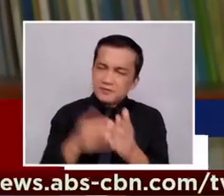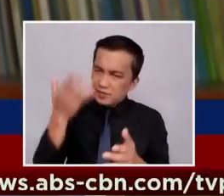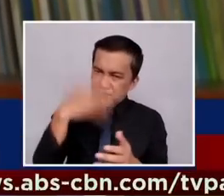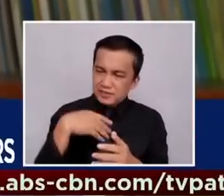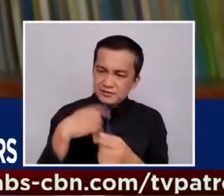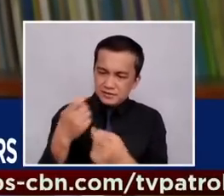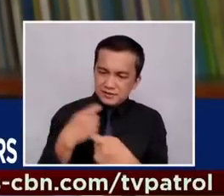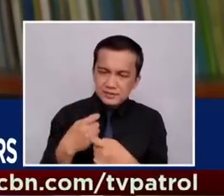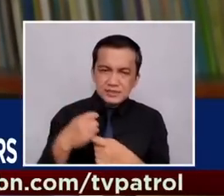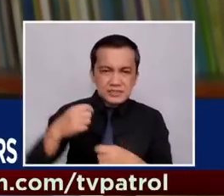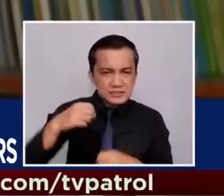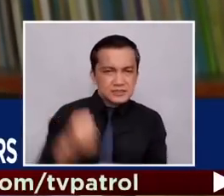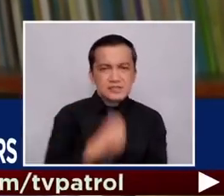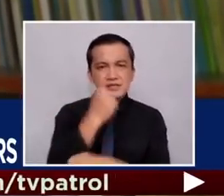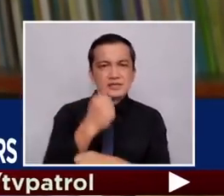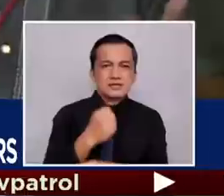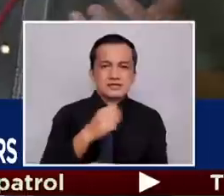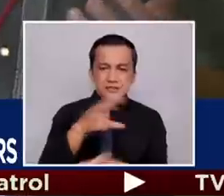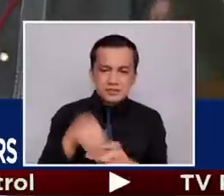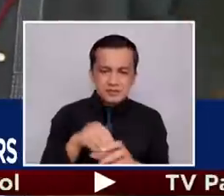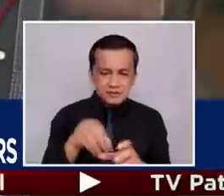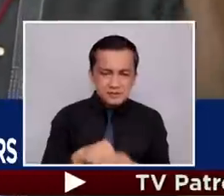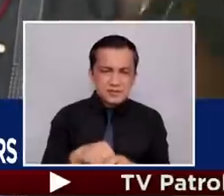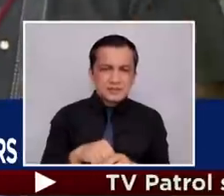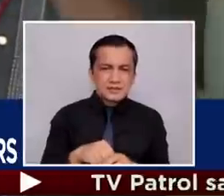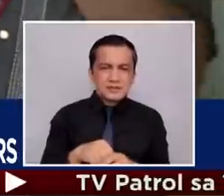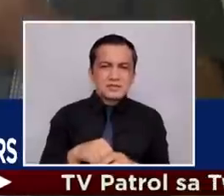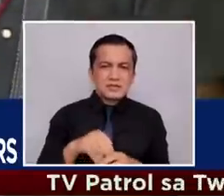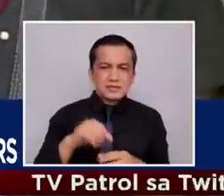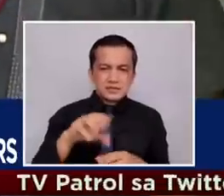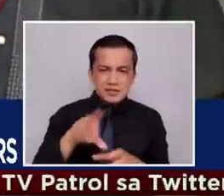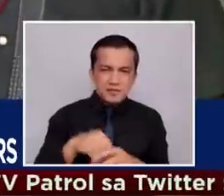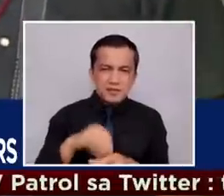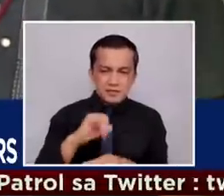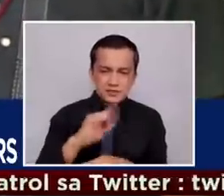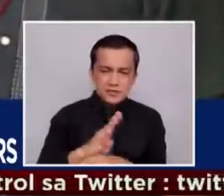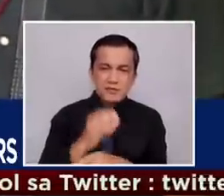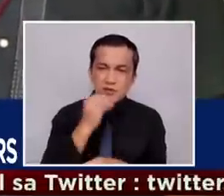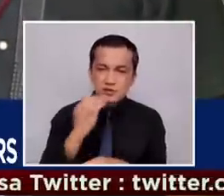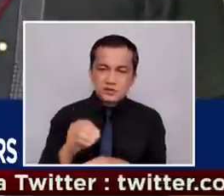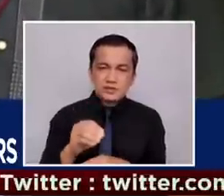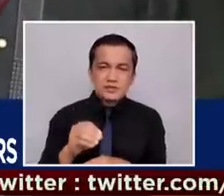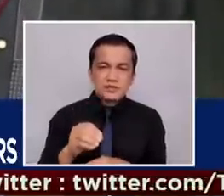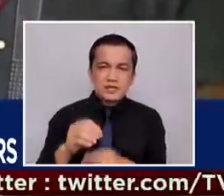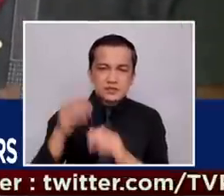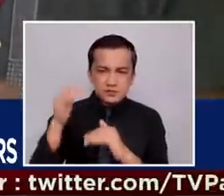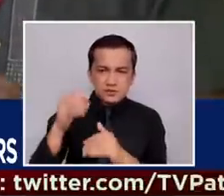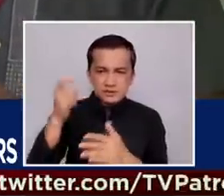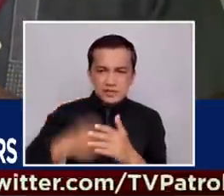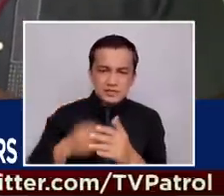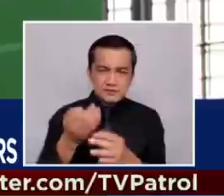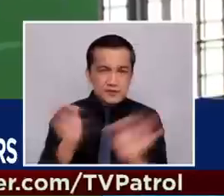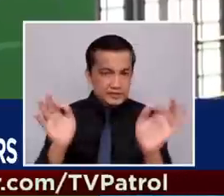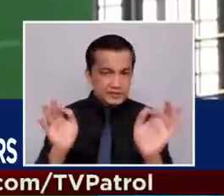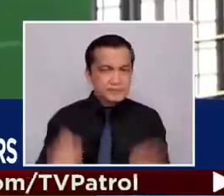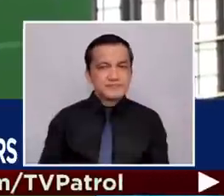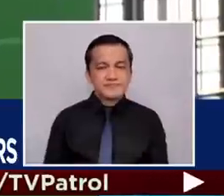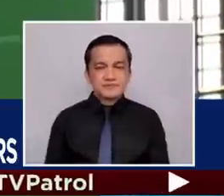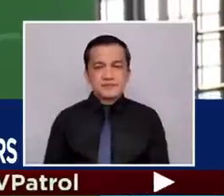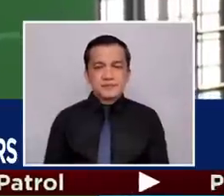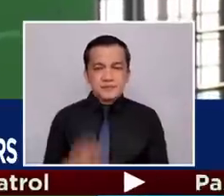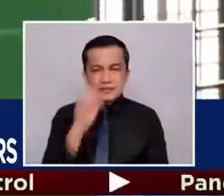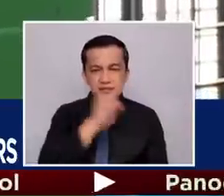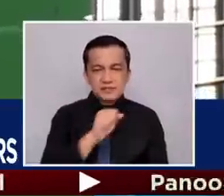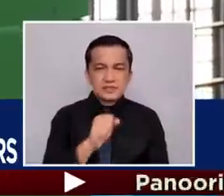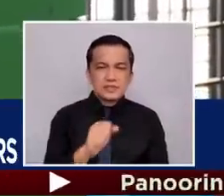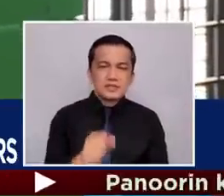kung isinama na lahat kabilang ang mga job orders at sana ay tax-free rin umano. Tinatayang higit kalahating